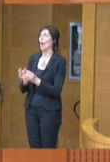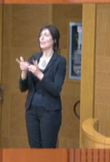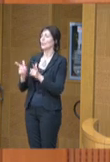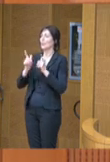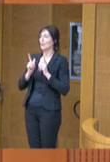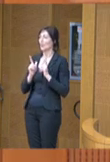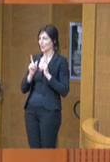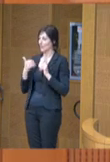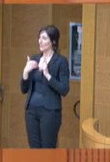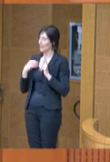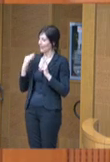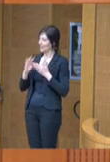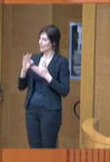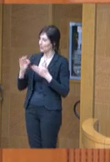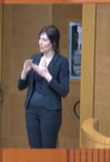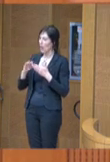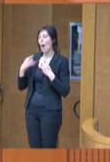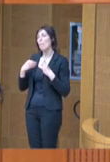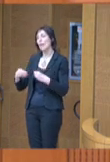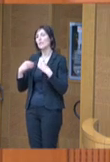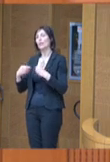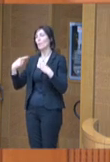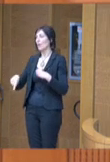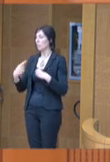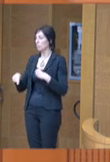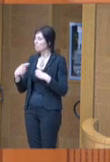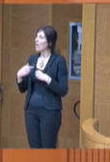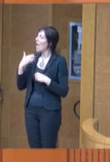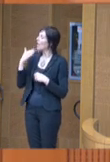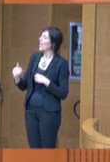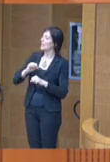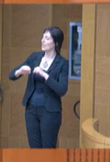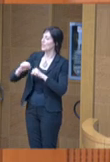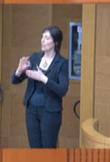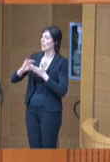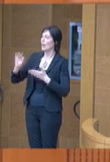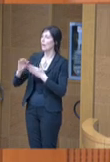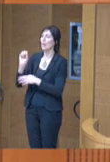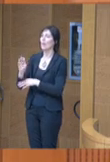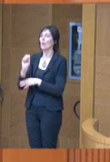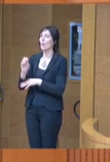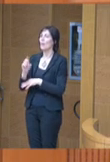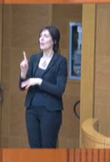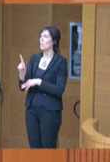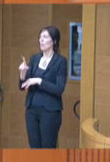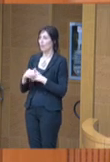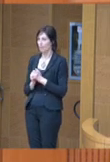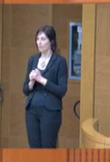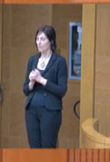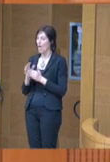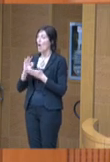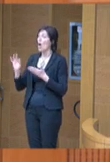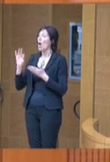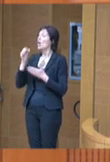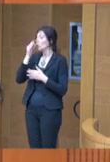data al nostro liceo di partecipare a questo anniversario. Ringrazio la nostra dirigente scolastica, la professoressa Olimpia Tirri. Il Giardino